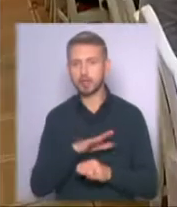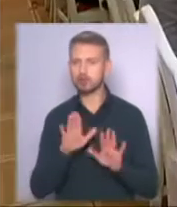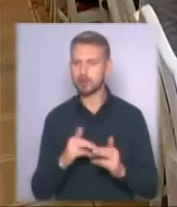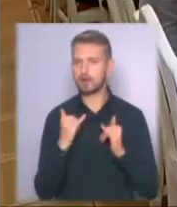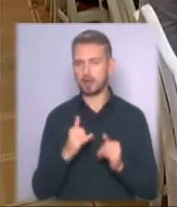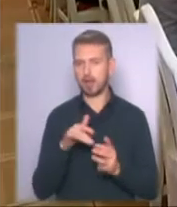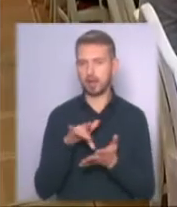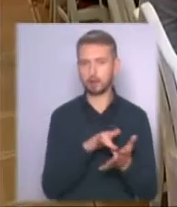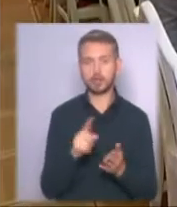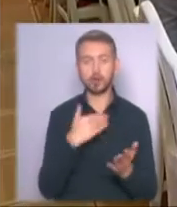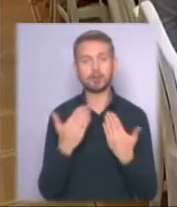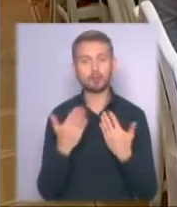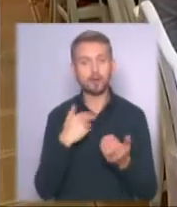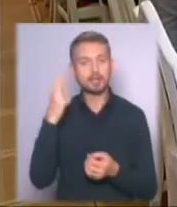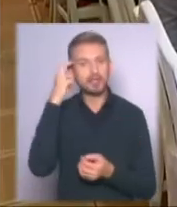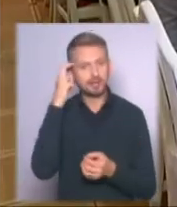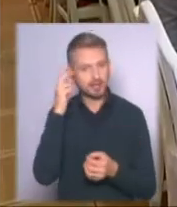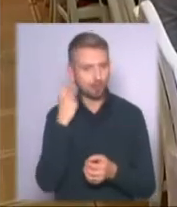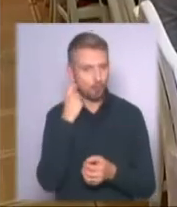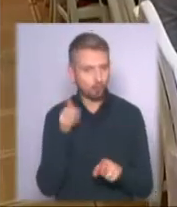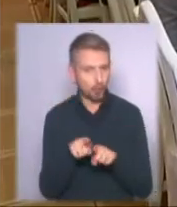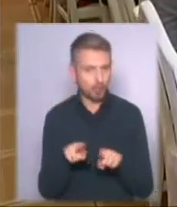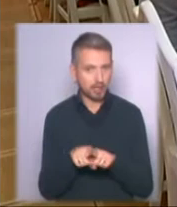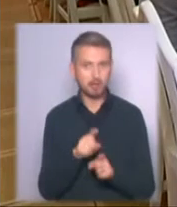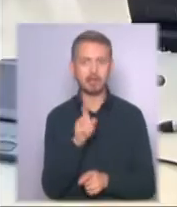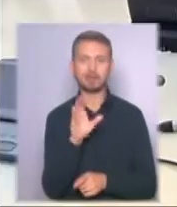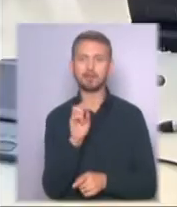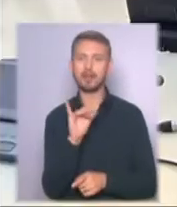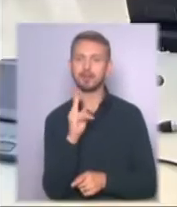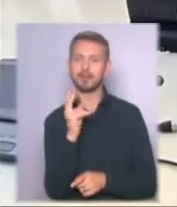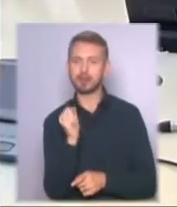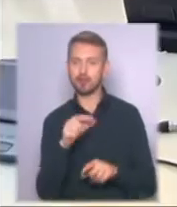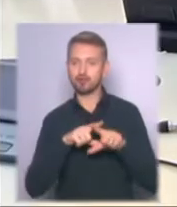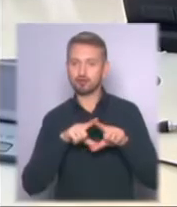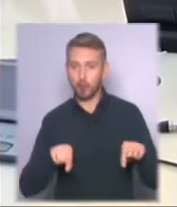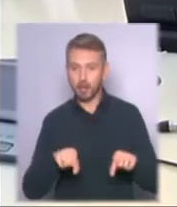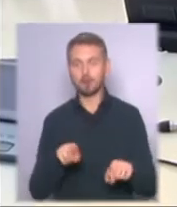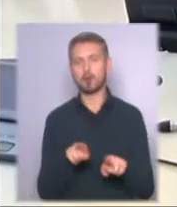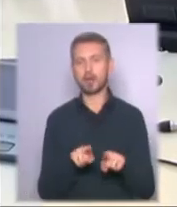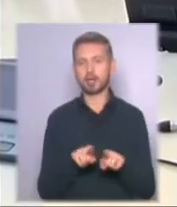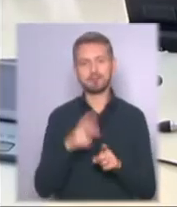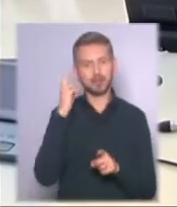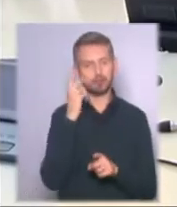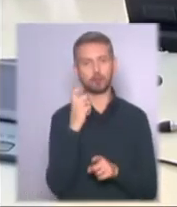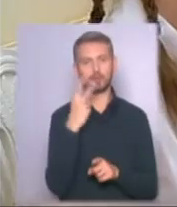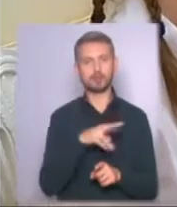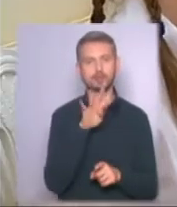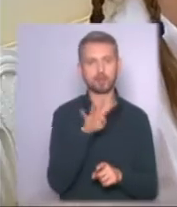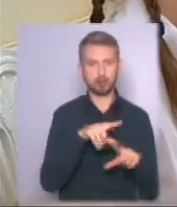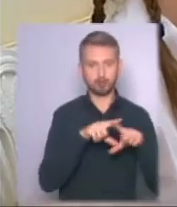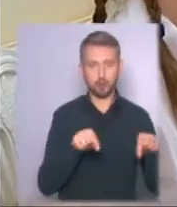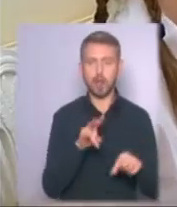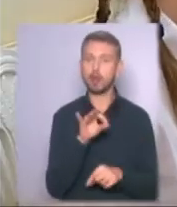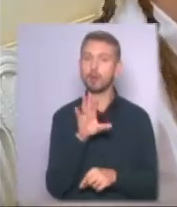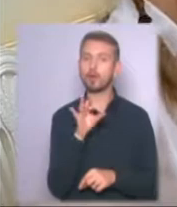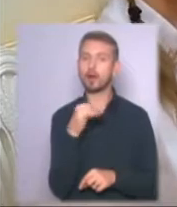екскурсій, а щоб поспілкуватися з київськими однолітками. Званівська школа стала побратимом столичної 124-ї, а Новоайдарська гімназія –